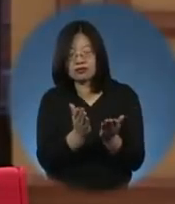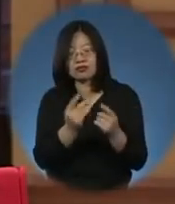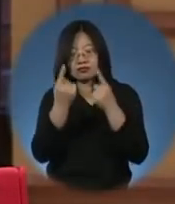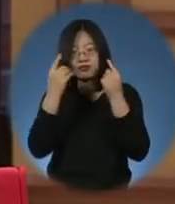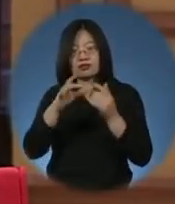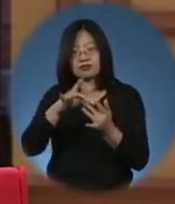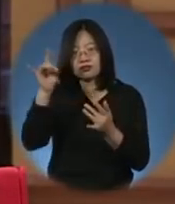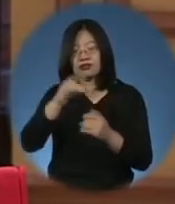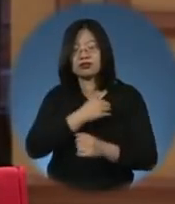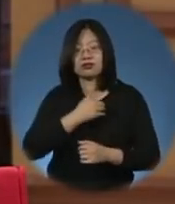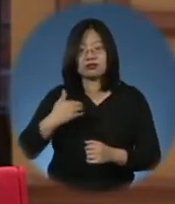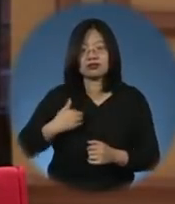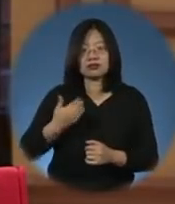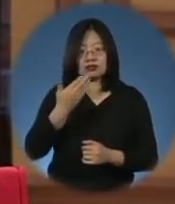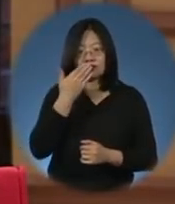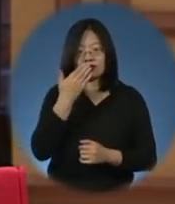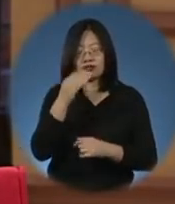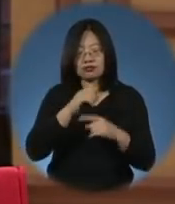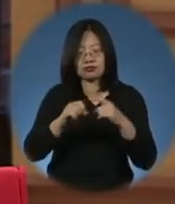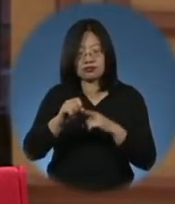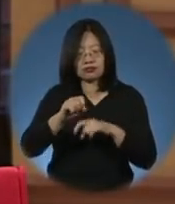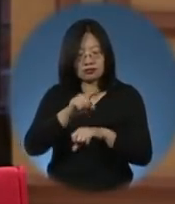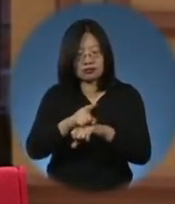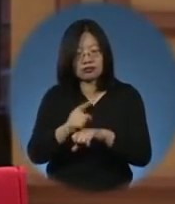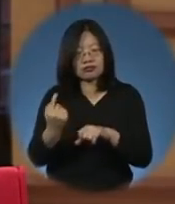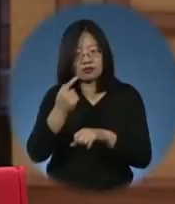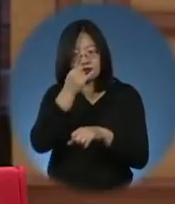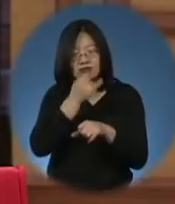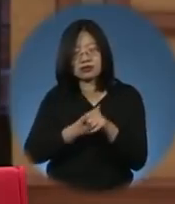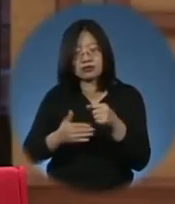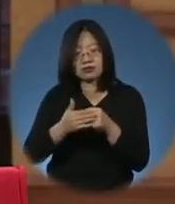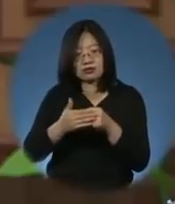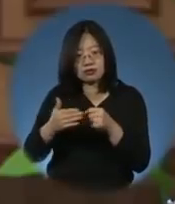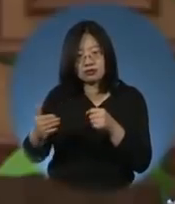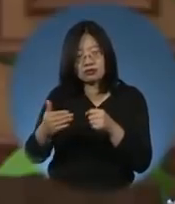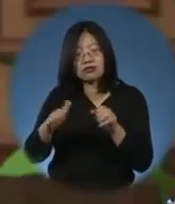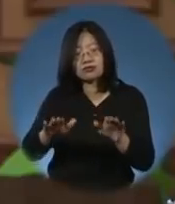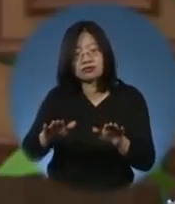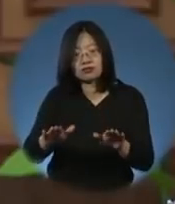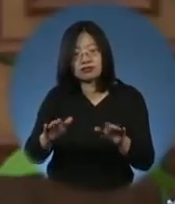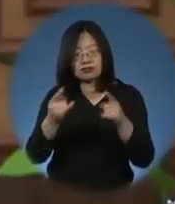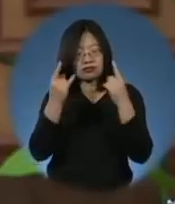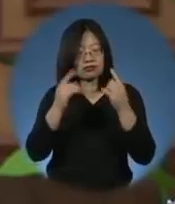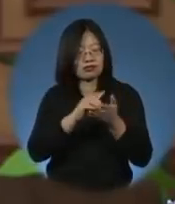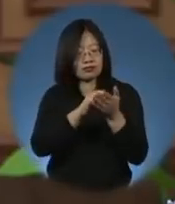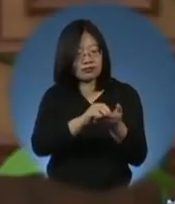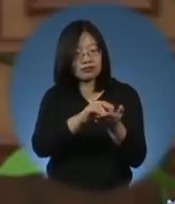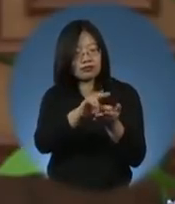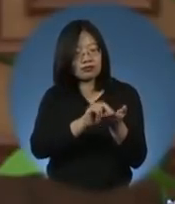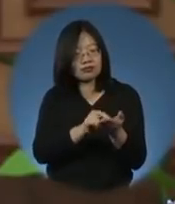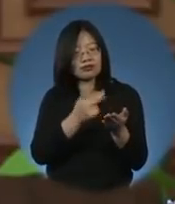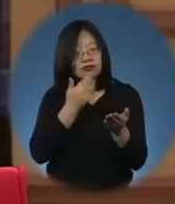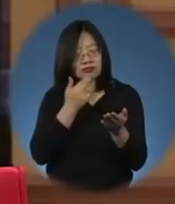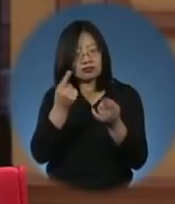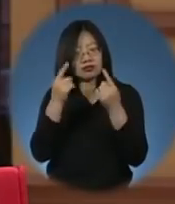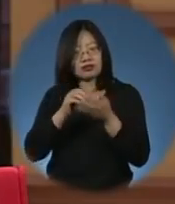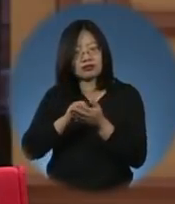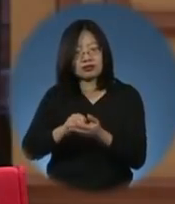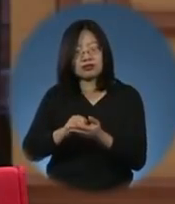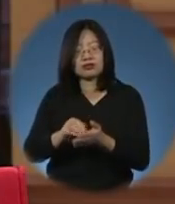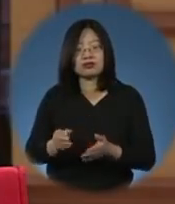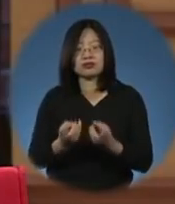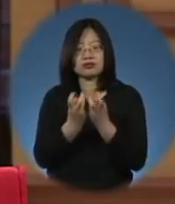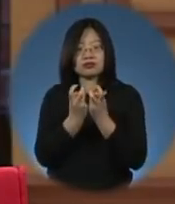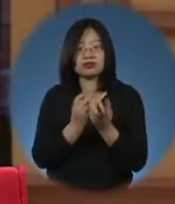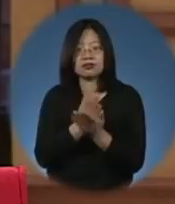뽑으면 됩니다. 네. 그래서 그럴 가능성이 굉장히 높아서 넓어지고 있다. 대학 그럼요. 가는 건 문제 없을 거다. 그래서 저는 대학에 들어갈 수 있는